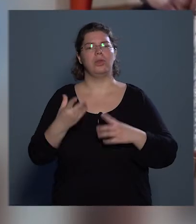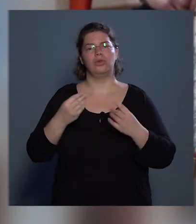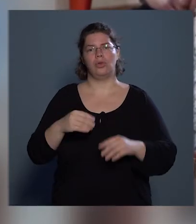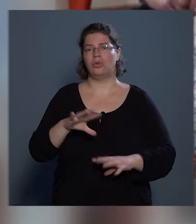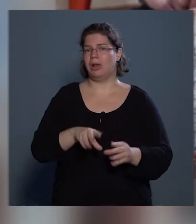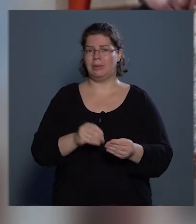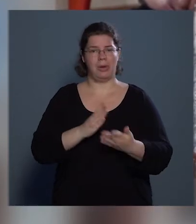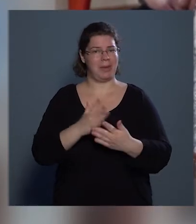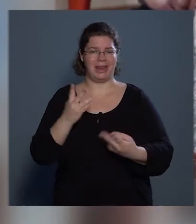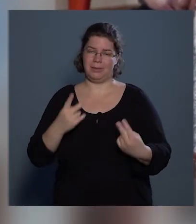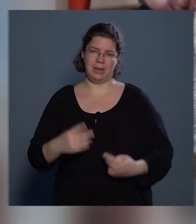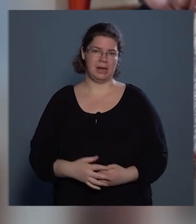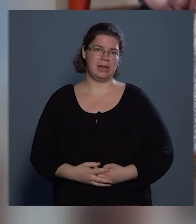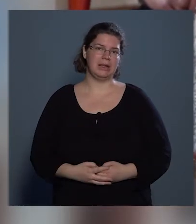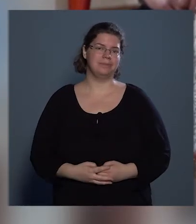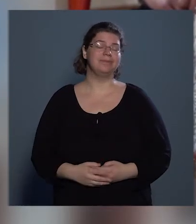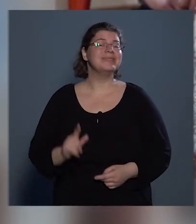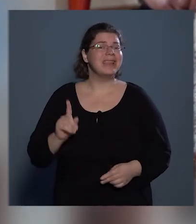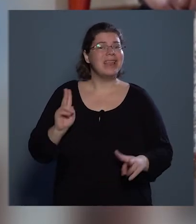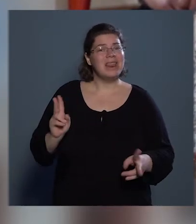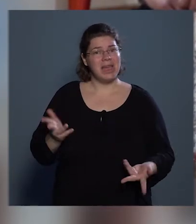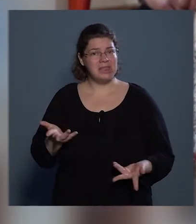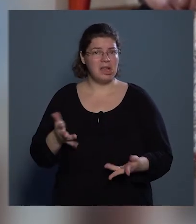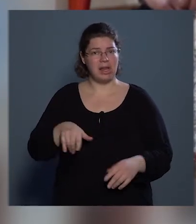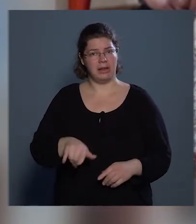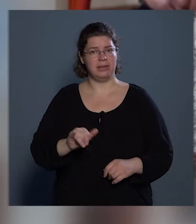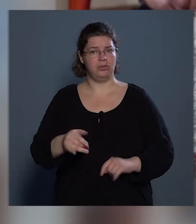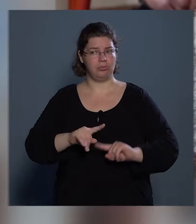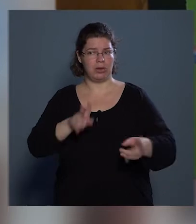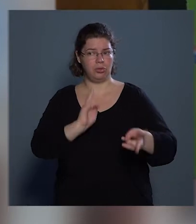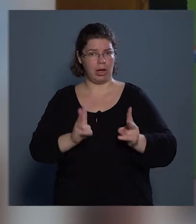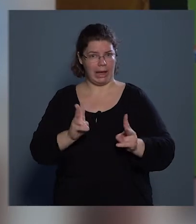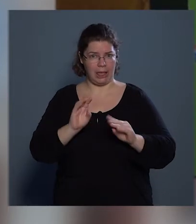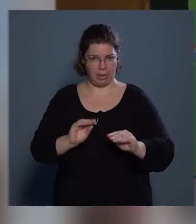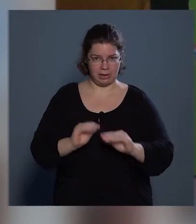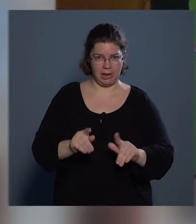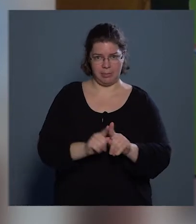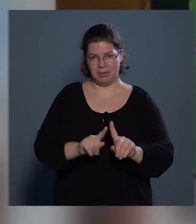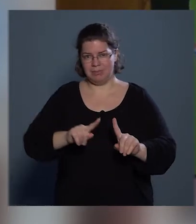nem érték. De lehet, hogy talán ezt is másképp kell tanítani, mint nagyon sok mindent mást ma.